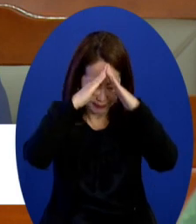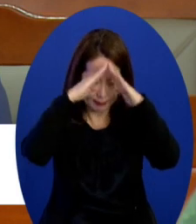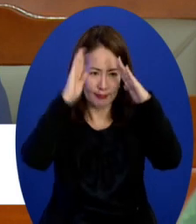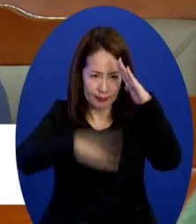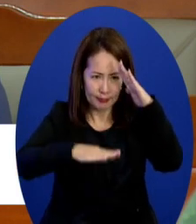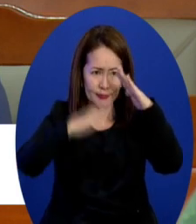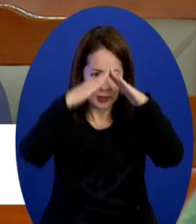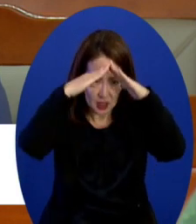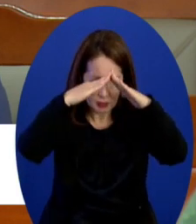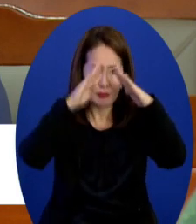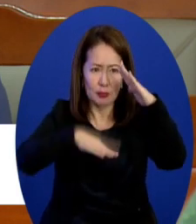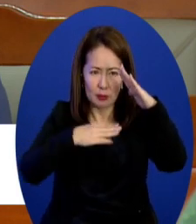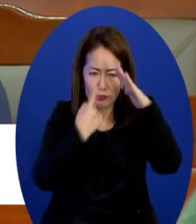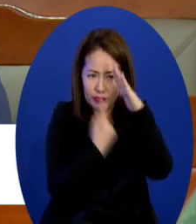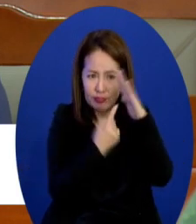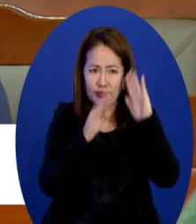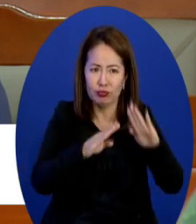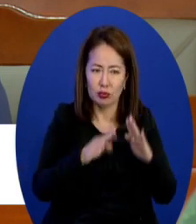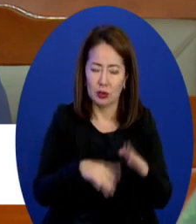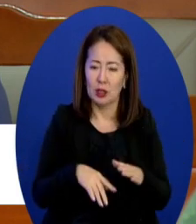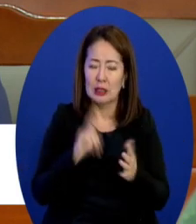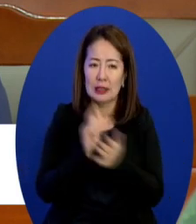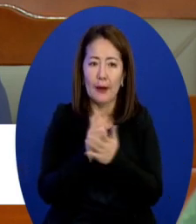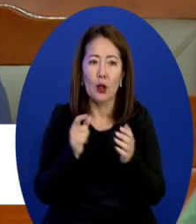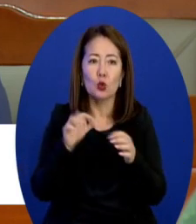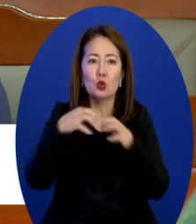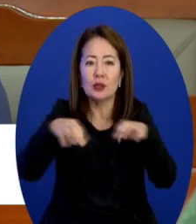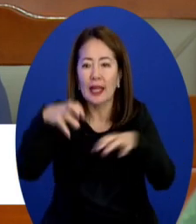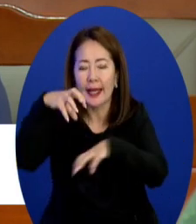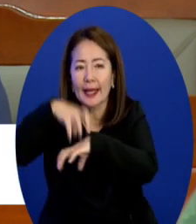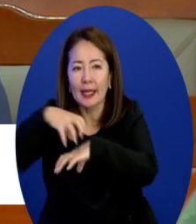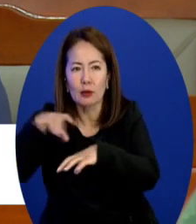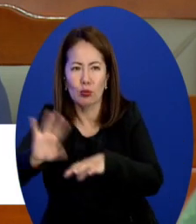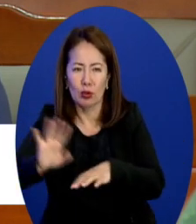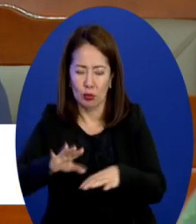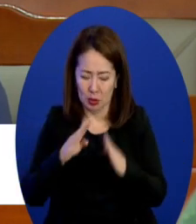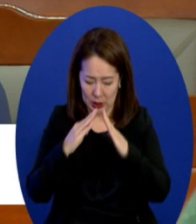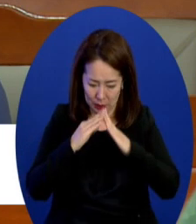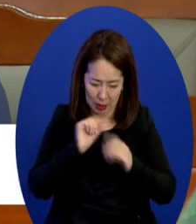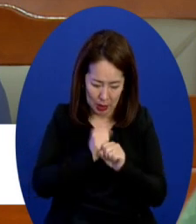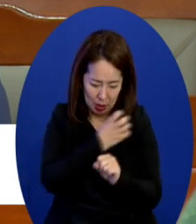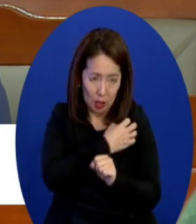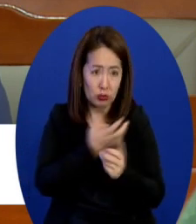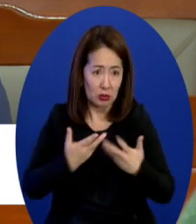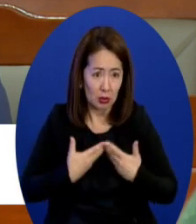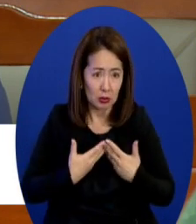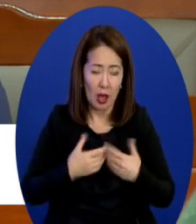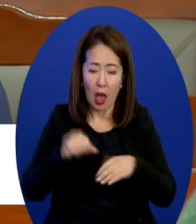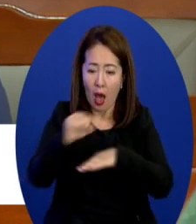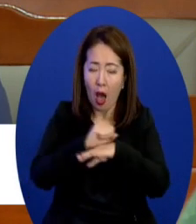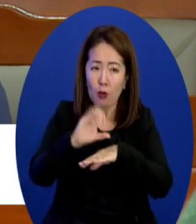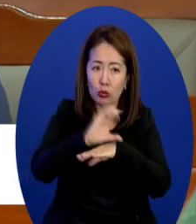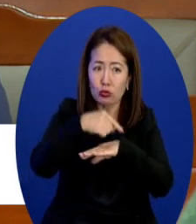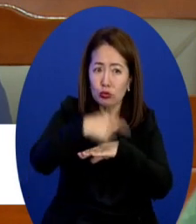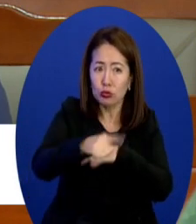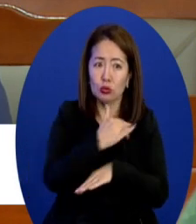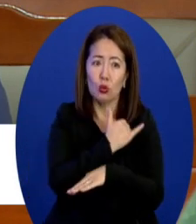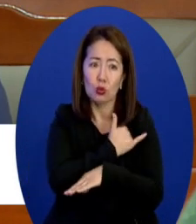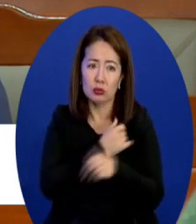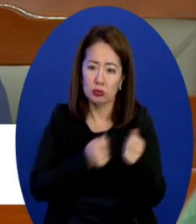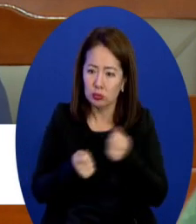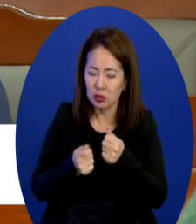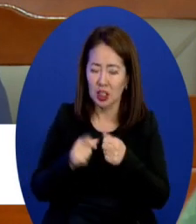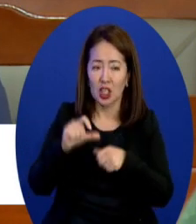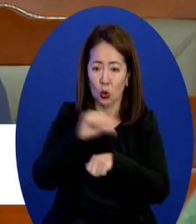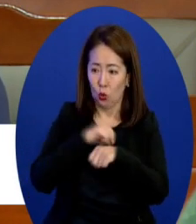үүргээ хүлээгээ шинжилгээ өгөх үед тэр бүртгэлд орох үед өөрөө санамжаа аваад үүргээ хүлээгээд явж байгаа. Тэр аймаг сумын удирдлагууд